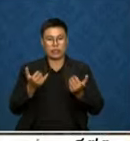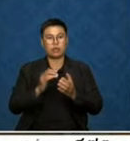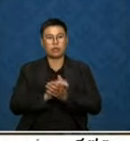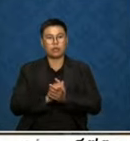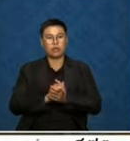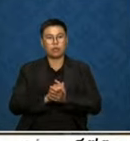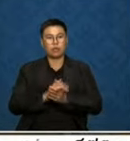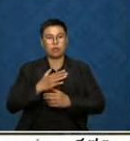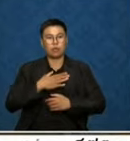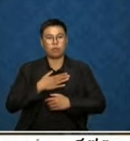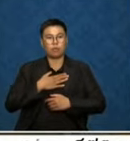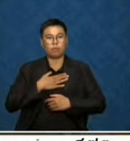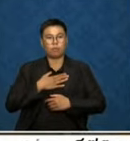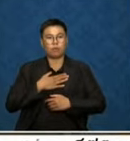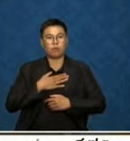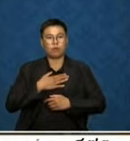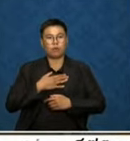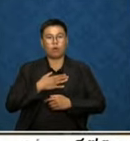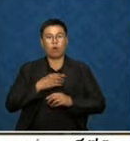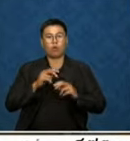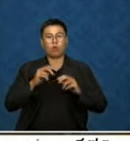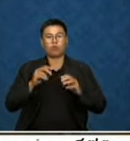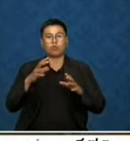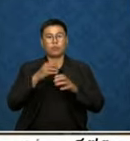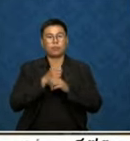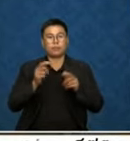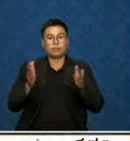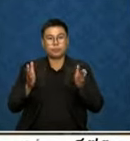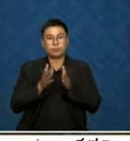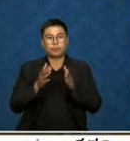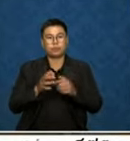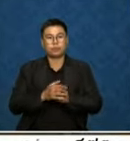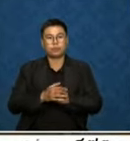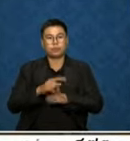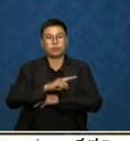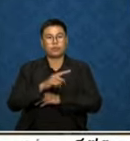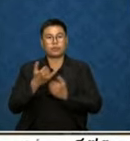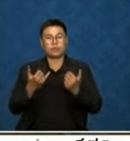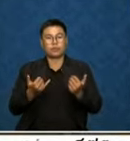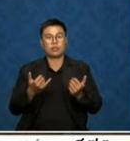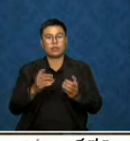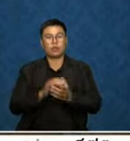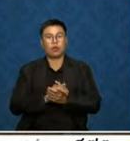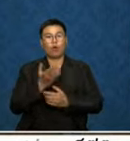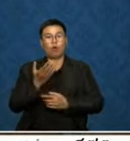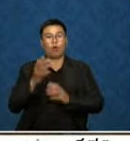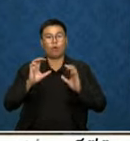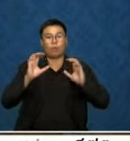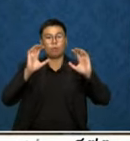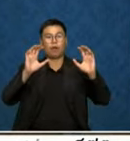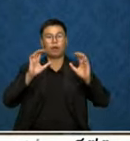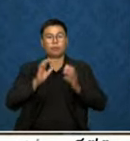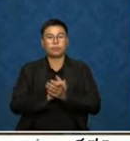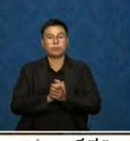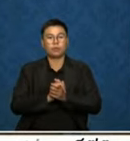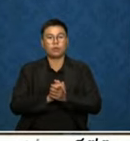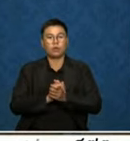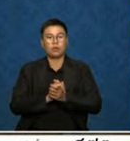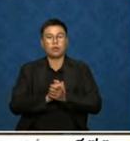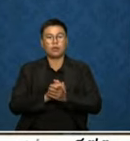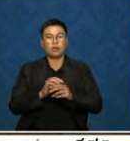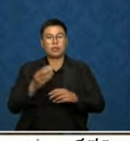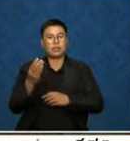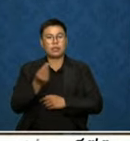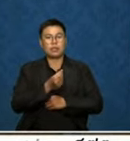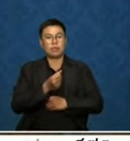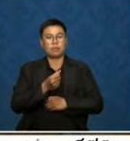มมีสั้นๆครับประเด็นแรกท่านประธานครับวันนี้เนี่ยต้องขอให้รัฐบาลนะครับได้เร่งในการขยายผล